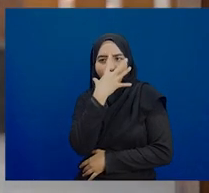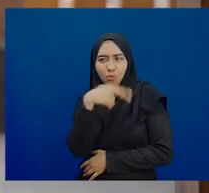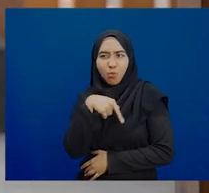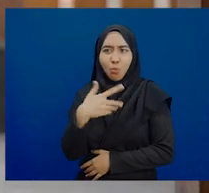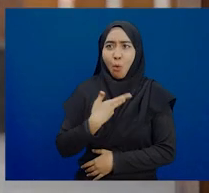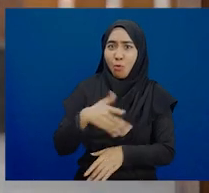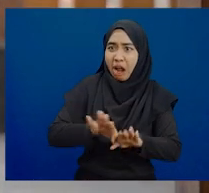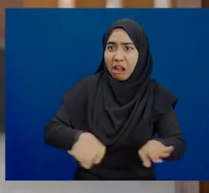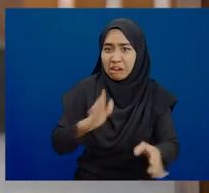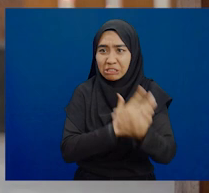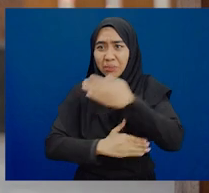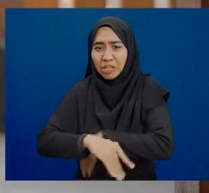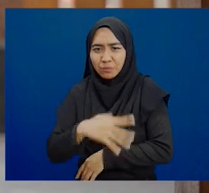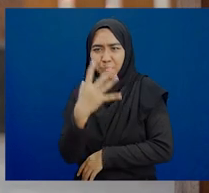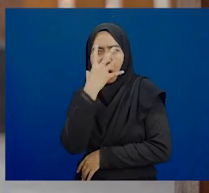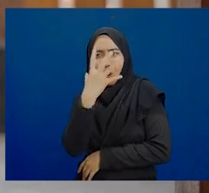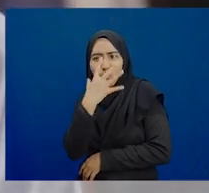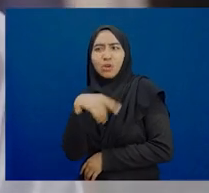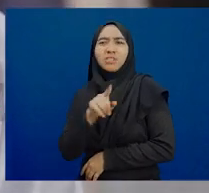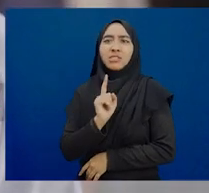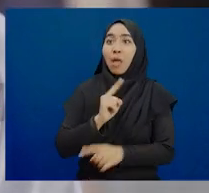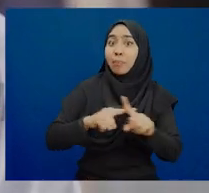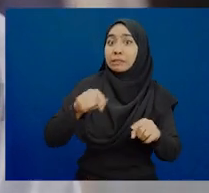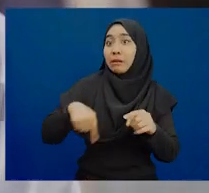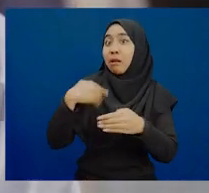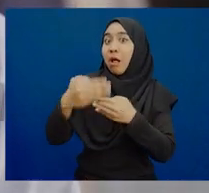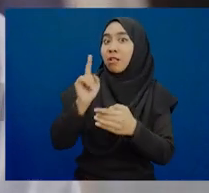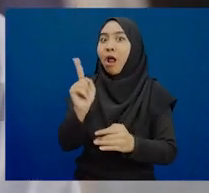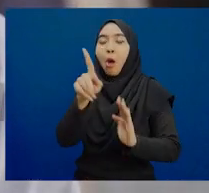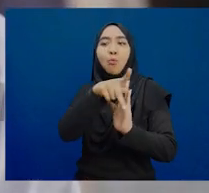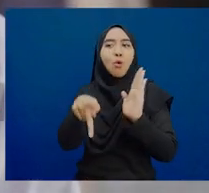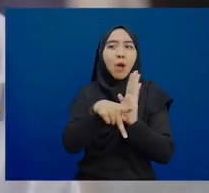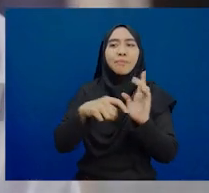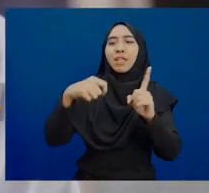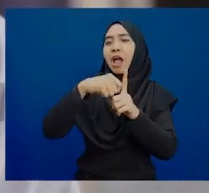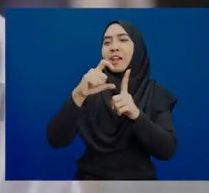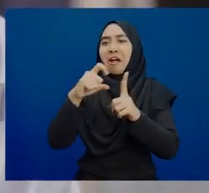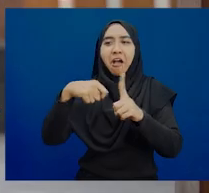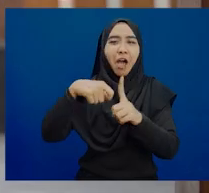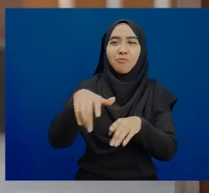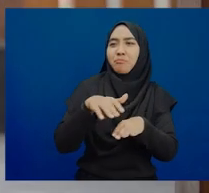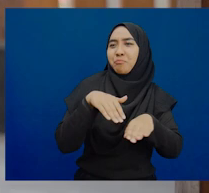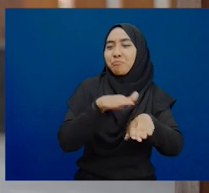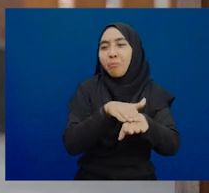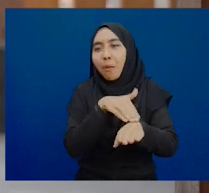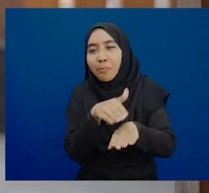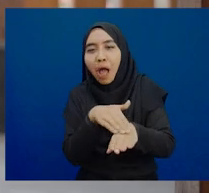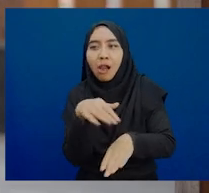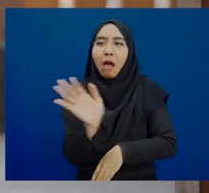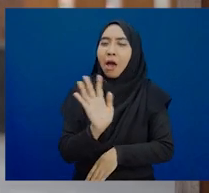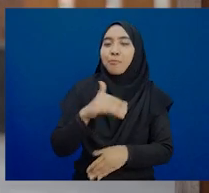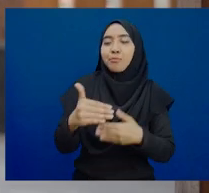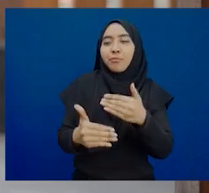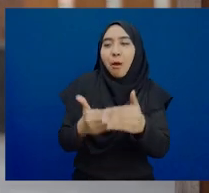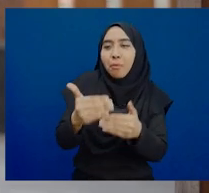menyembunyikan difabel, kadang kan malu punya anak difabel. Tapi setelah adanya KDK terbentuk, jadi sedikit minder itu lama-lama